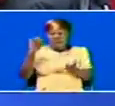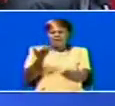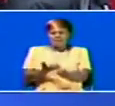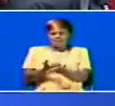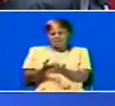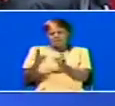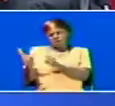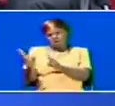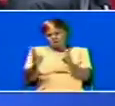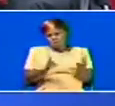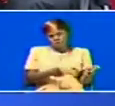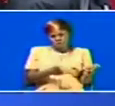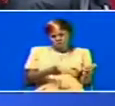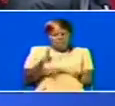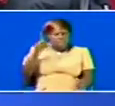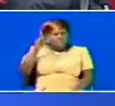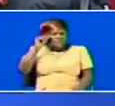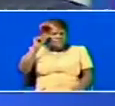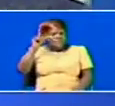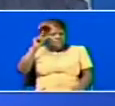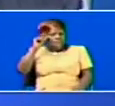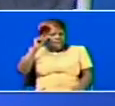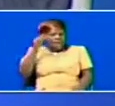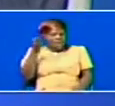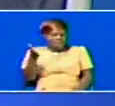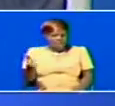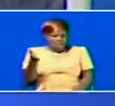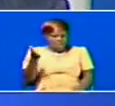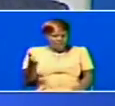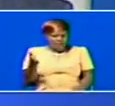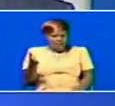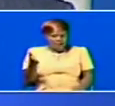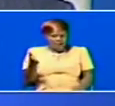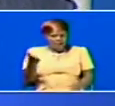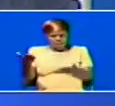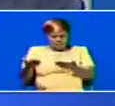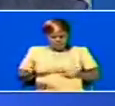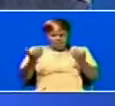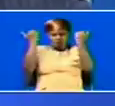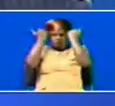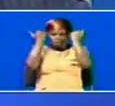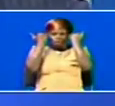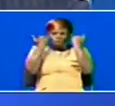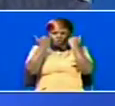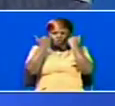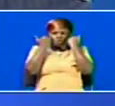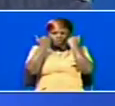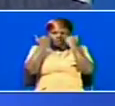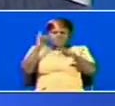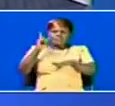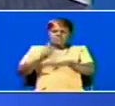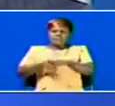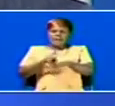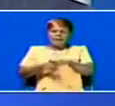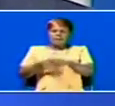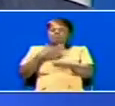ule. Kawaida zile picha zinazopigwa zitapeletwa mahakamani. Kisha wakati mtu